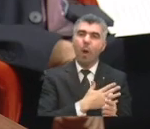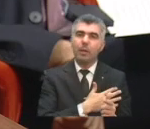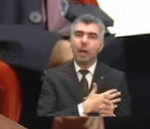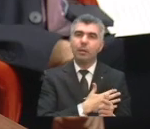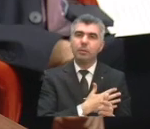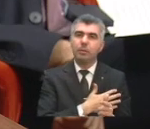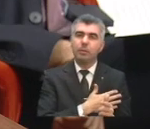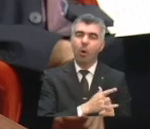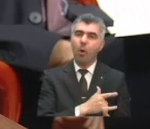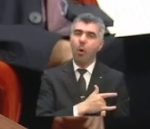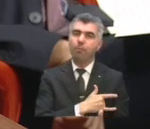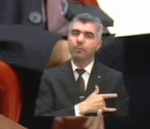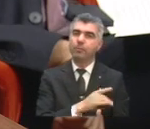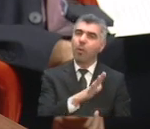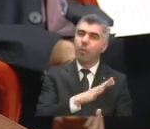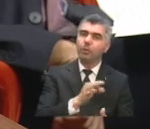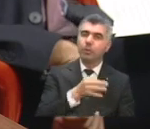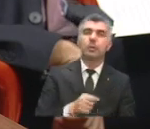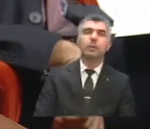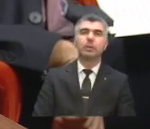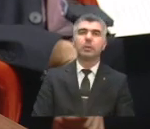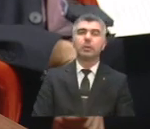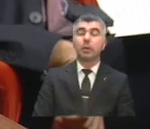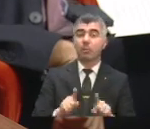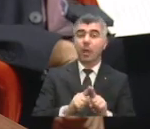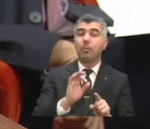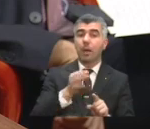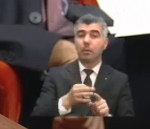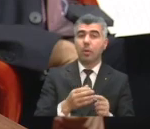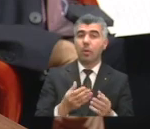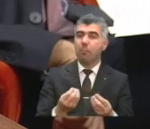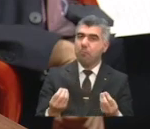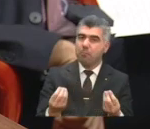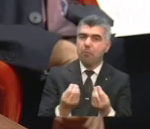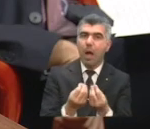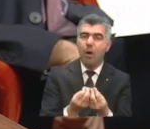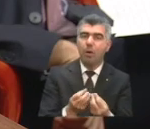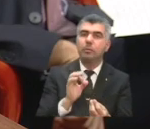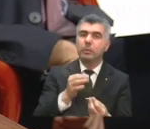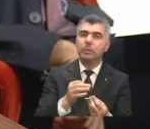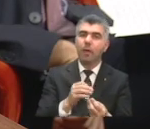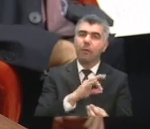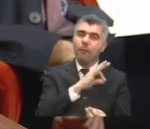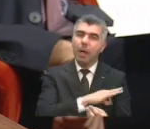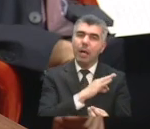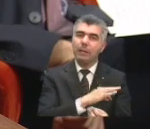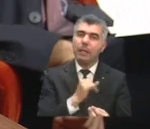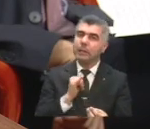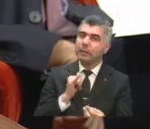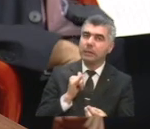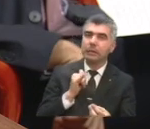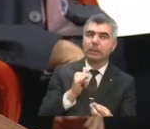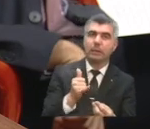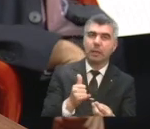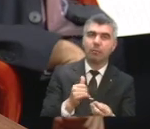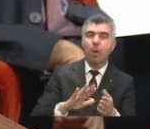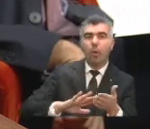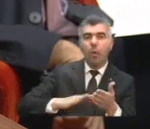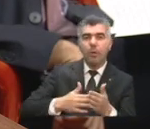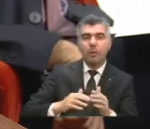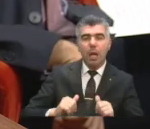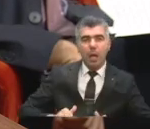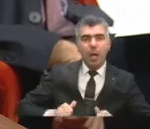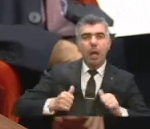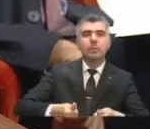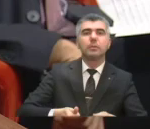وغنزيدوا نحاولوا نقويوا هذا المشروع مره اخرى باش يحسوا باننا حتى حنا في جانبهم، ويزيدوا يستافدوا من من من جميع الامكانيات اللي عند